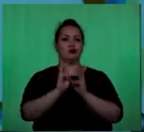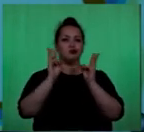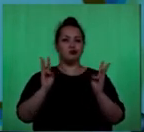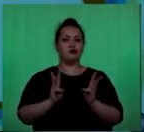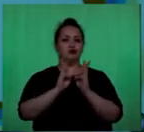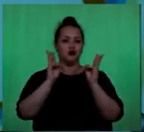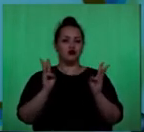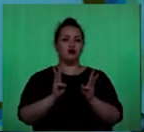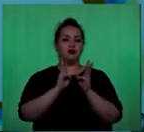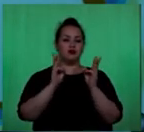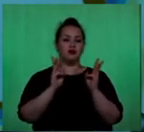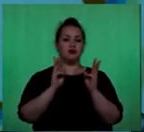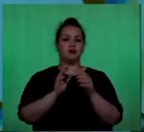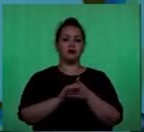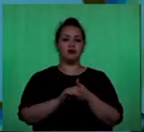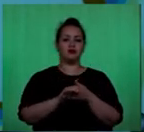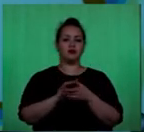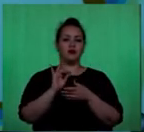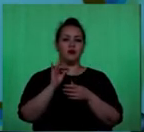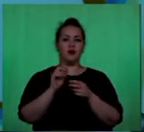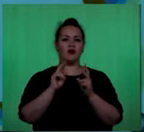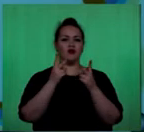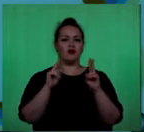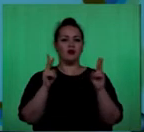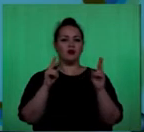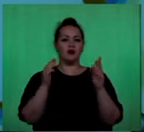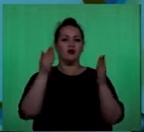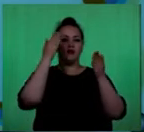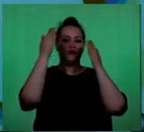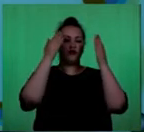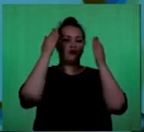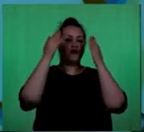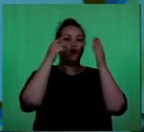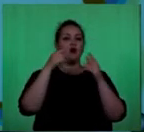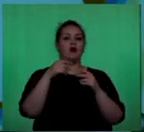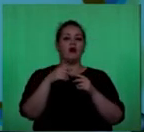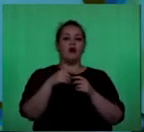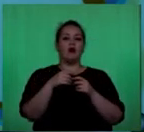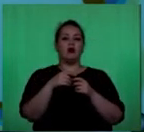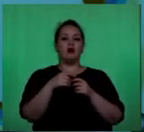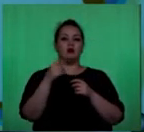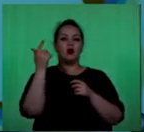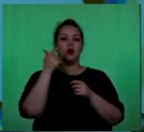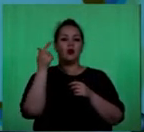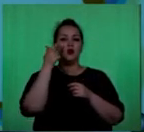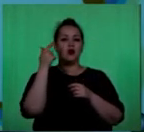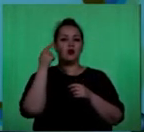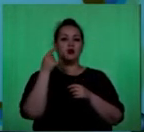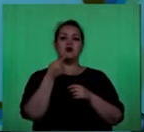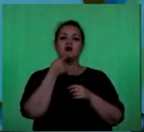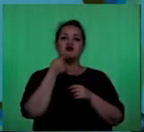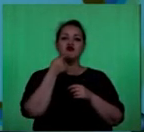на полированной поверхности заплясали веселые голубые язычки пламени малыш испуганно